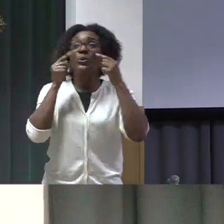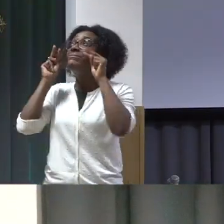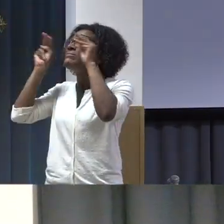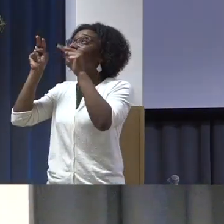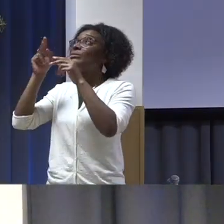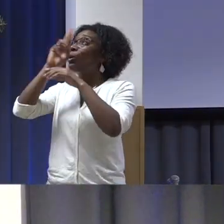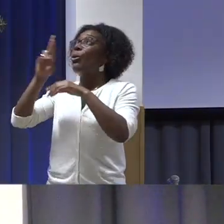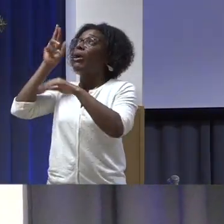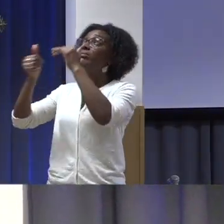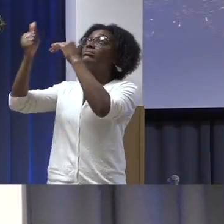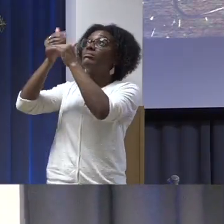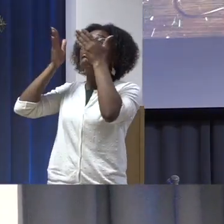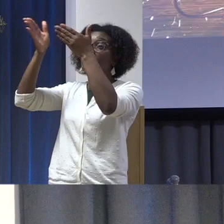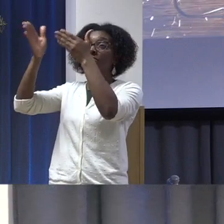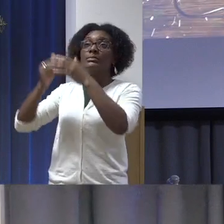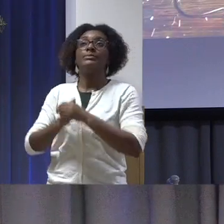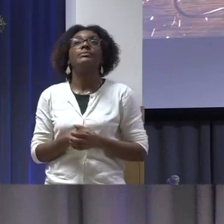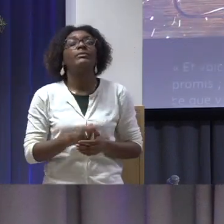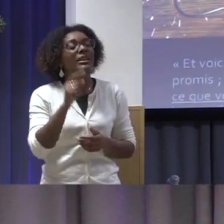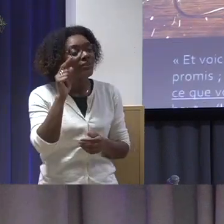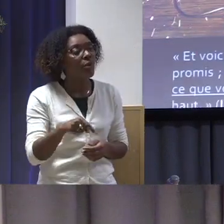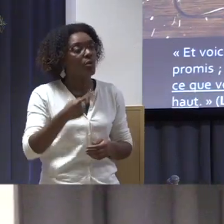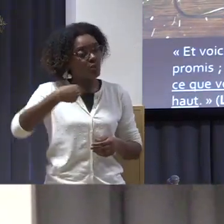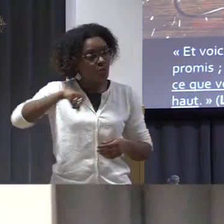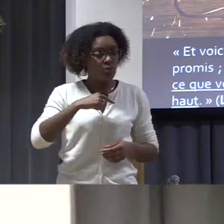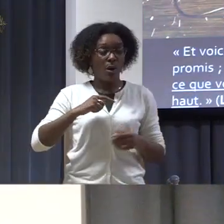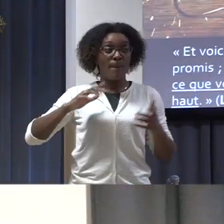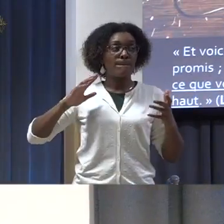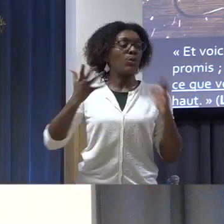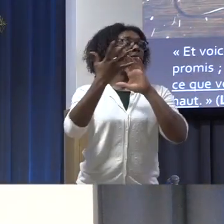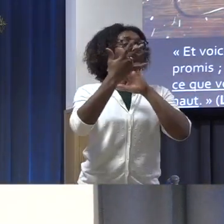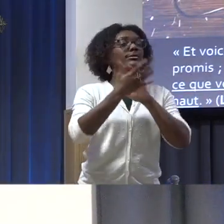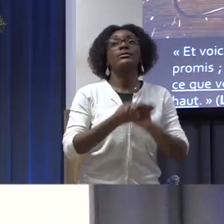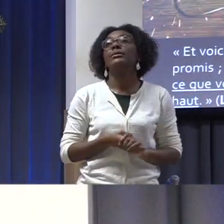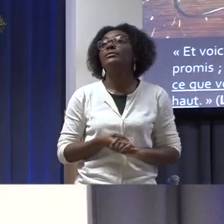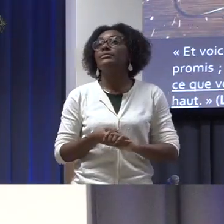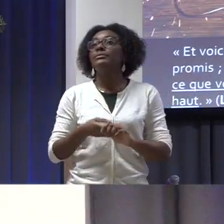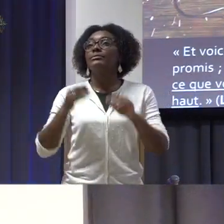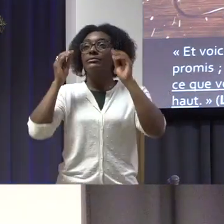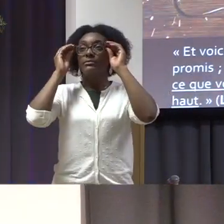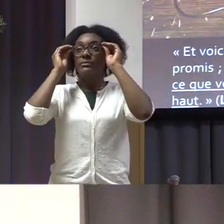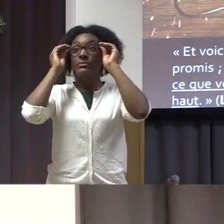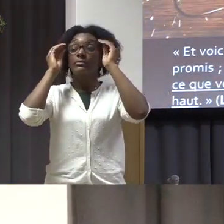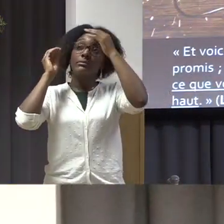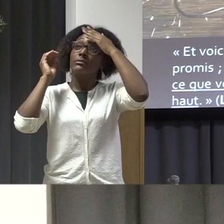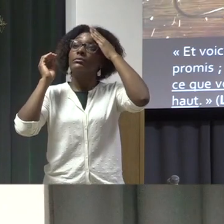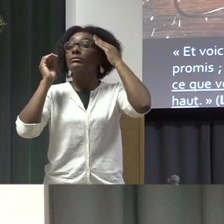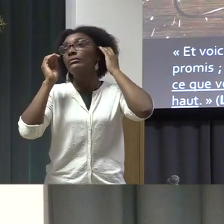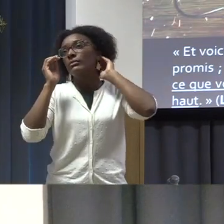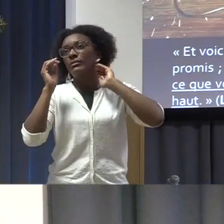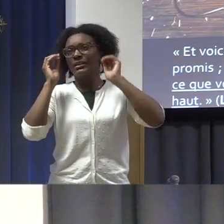bouleversé parce que le bouleversement de dieu est avant toute chose une question de promesses